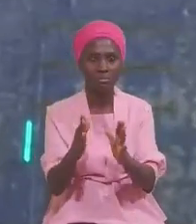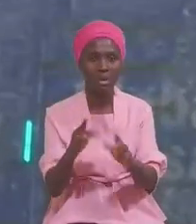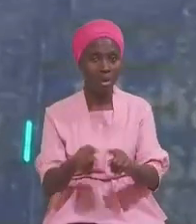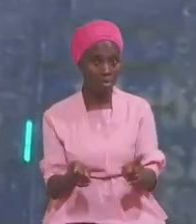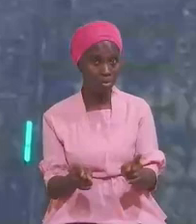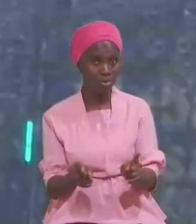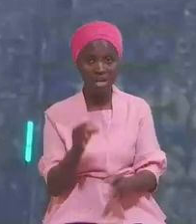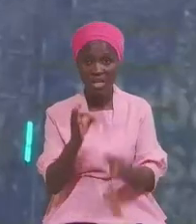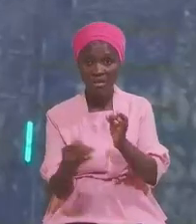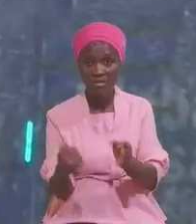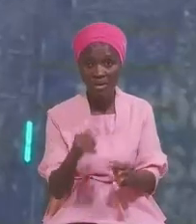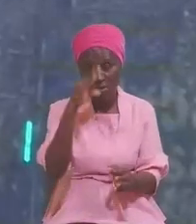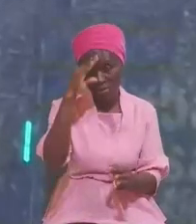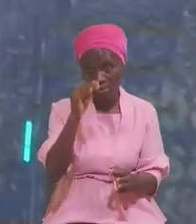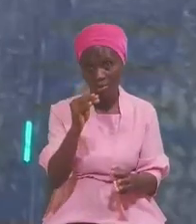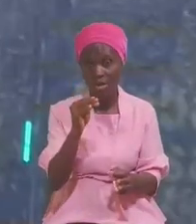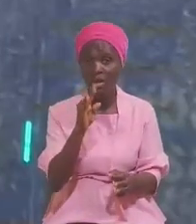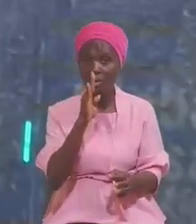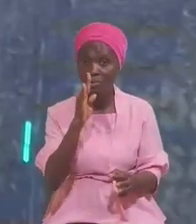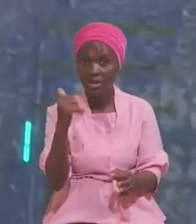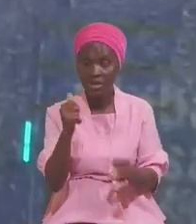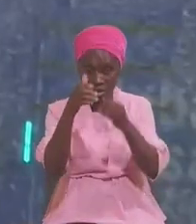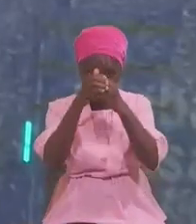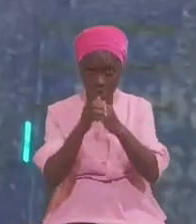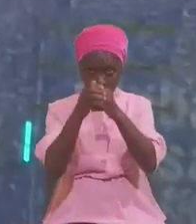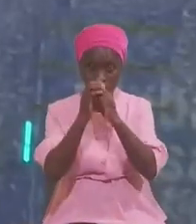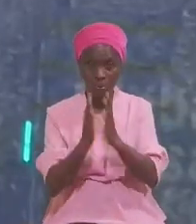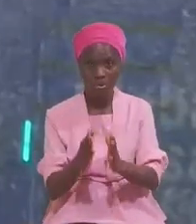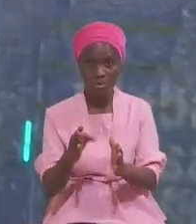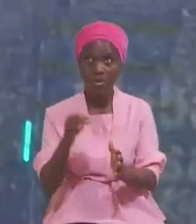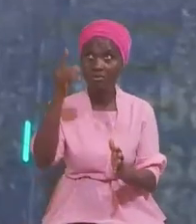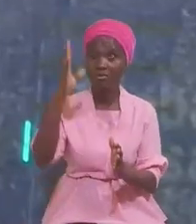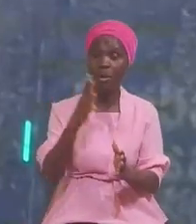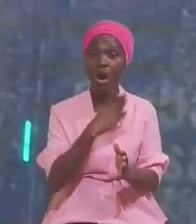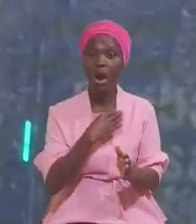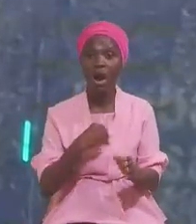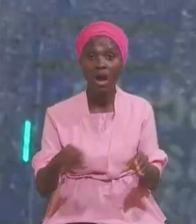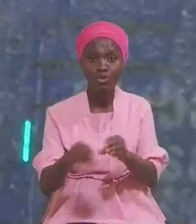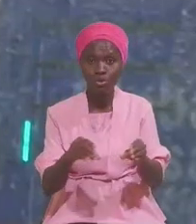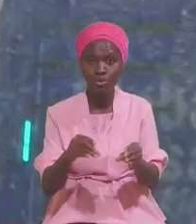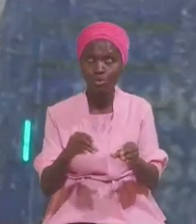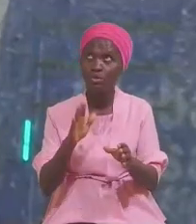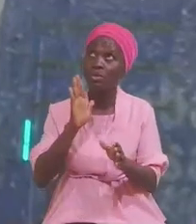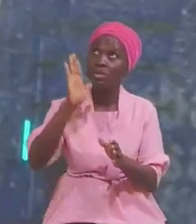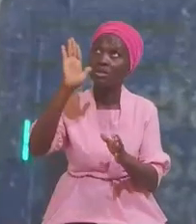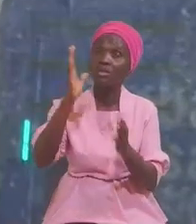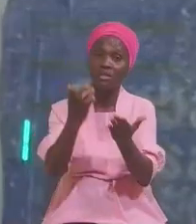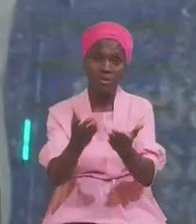Dieu n'exauce point les pécheurs, mais si quelqu'un l'honore et fait sa